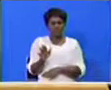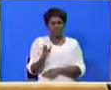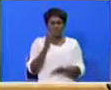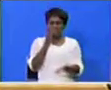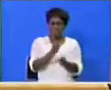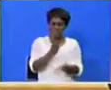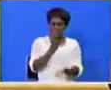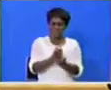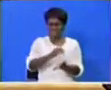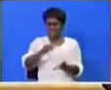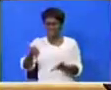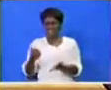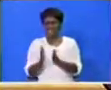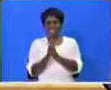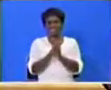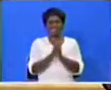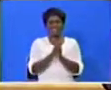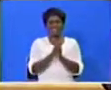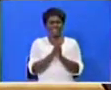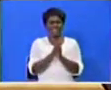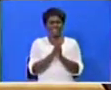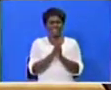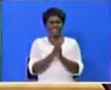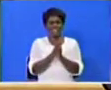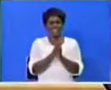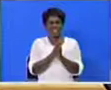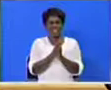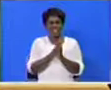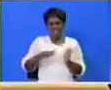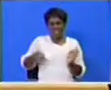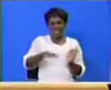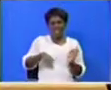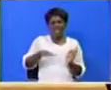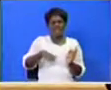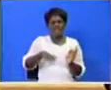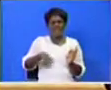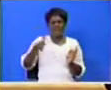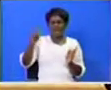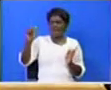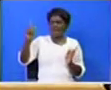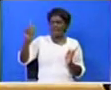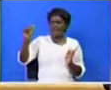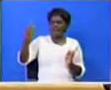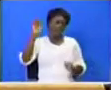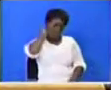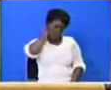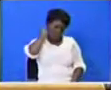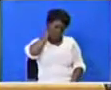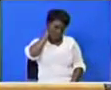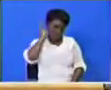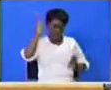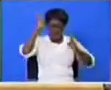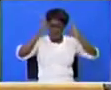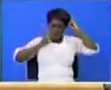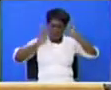bila shaka. Kwingineko mtazamaji, wakazi kutoka kijiji cha Kagira katika eneo bunge la Kandara, eneo la Muranga kule, wanaishi kwa hofu